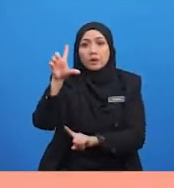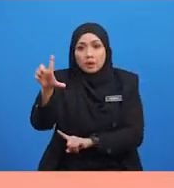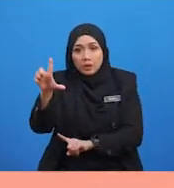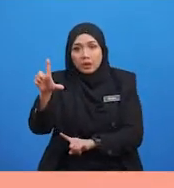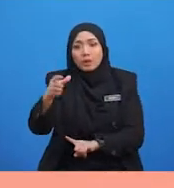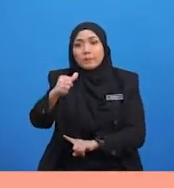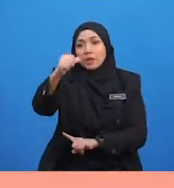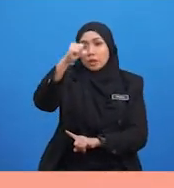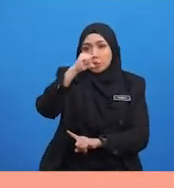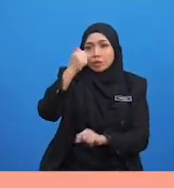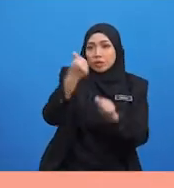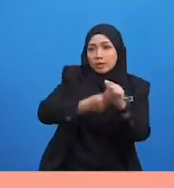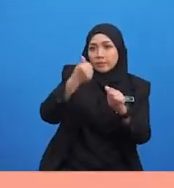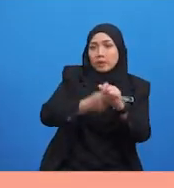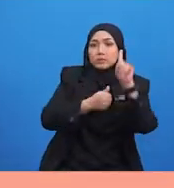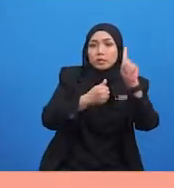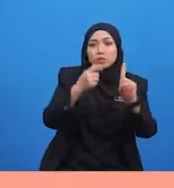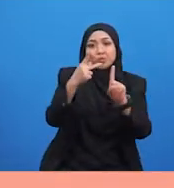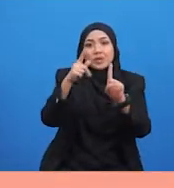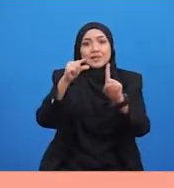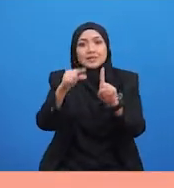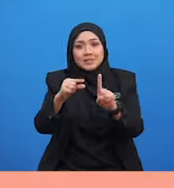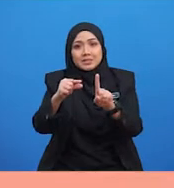bagi setiap 1 kilogram berat